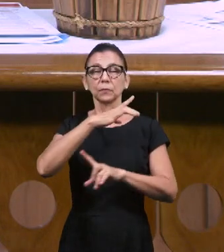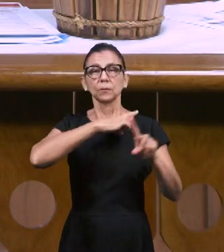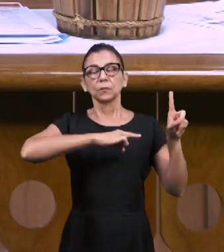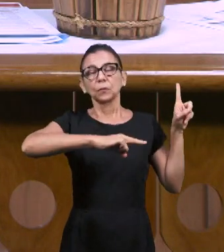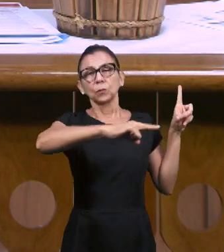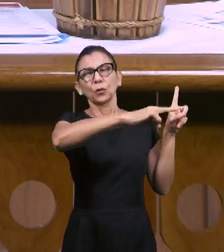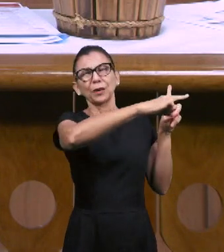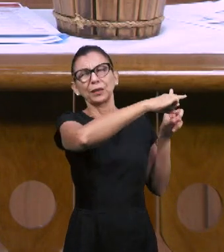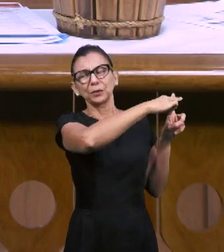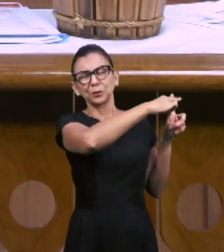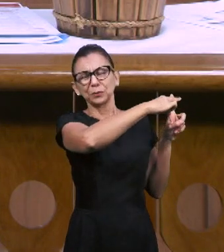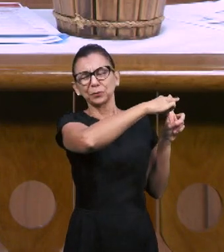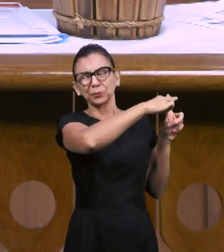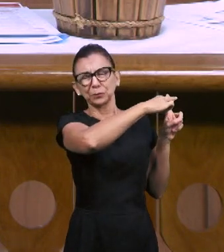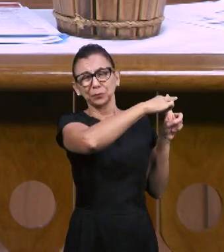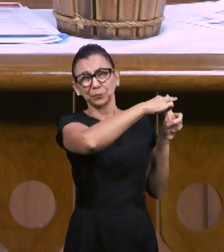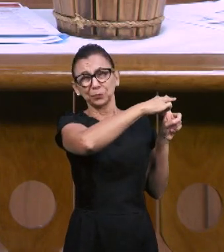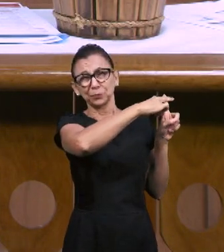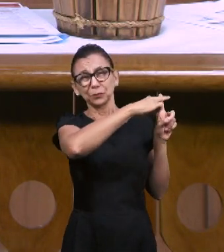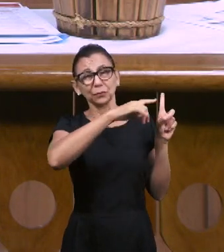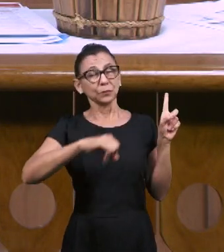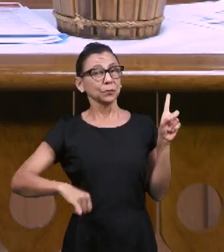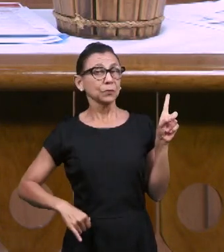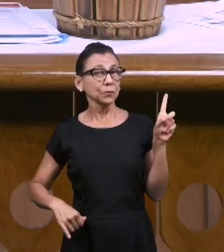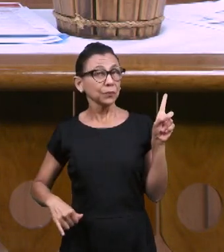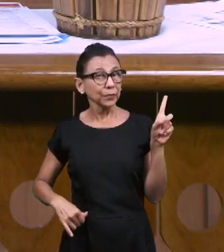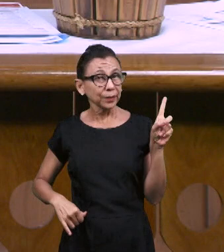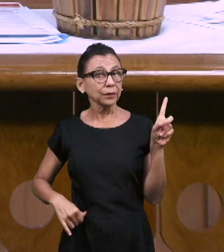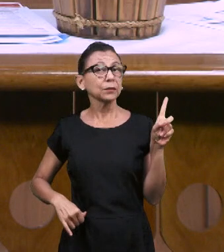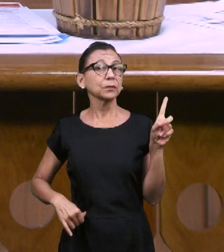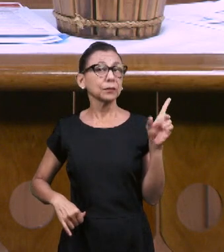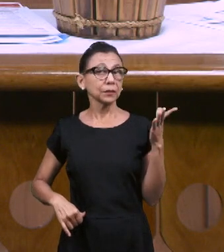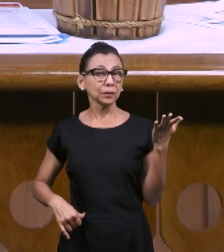Calvaire, en exposant au sacrifice. C'est